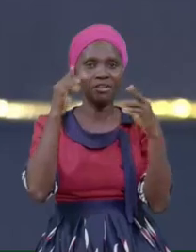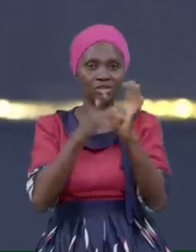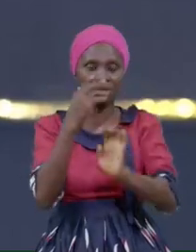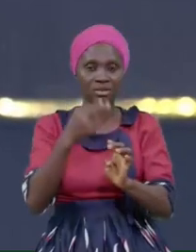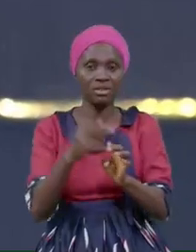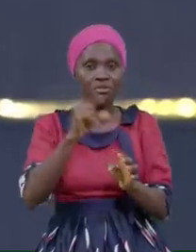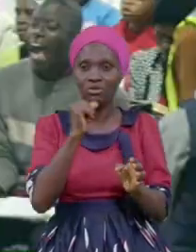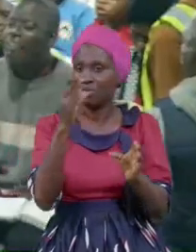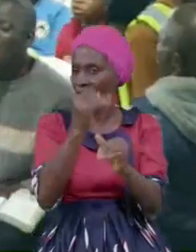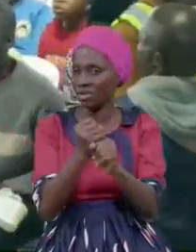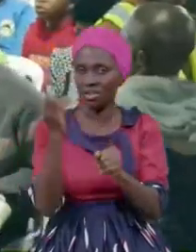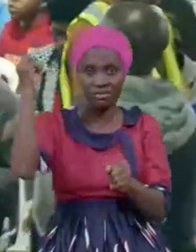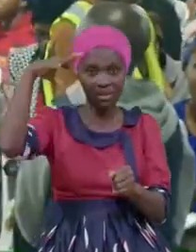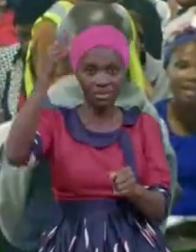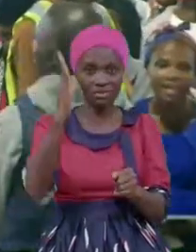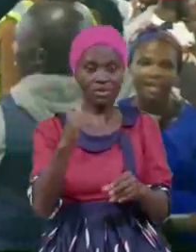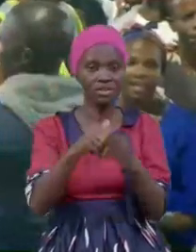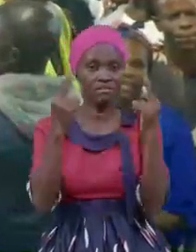C'est tout l'amen que vous donnez.